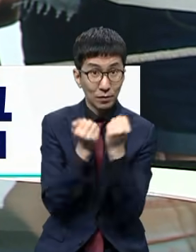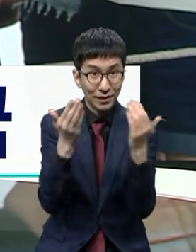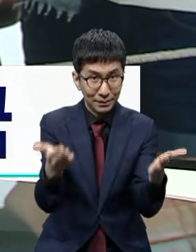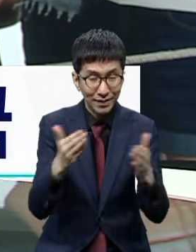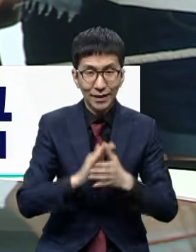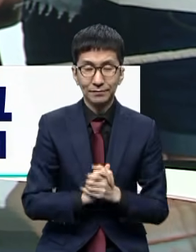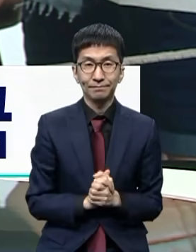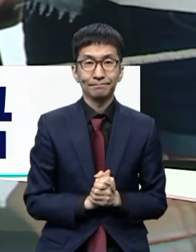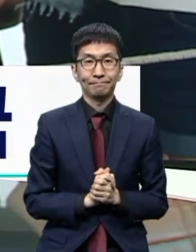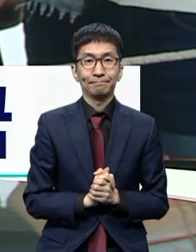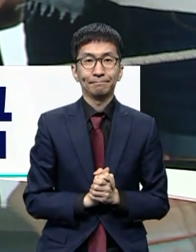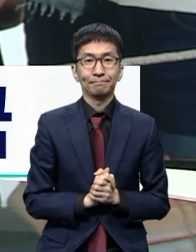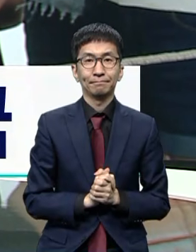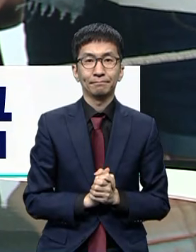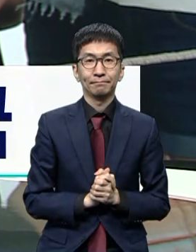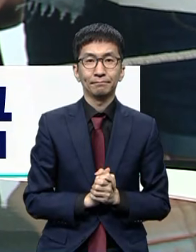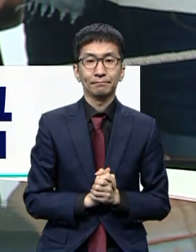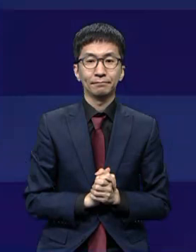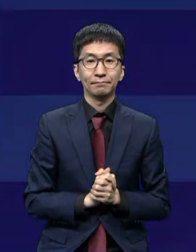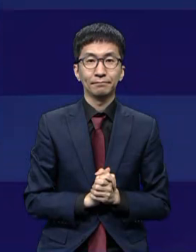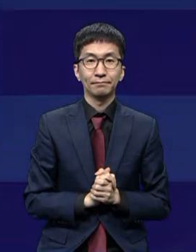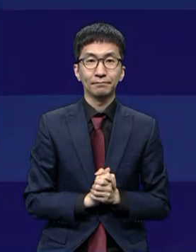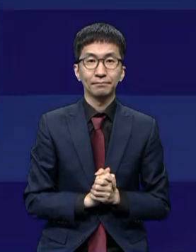김윤수 특파원이 전해왔습니다.